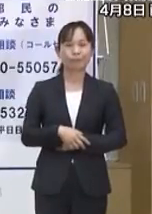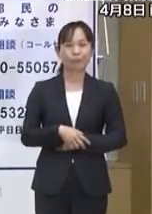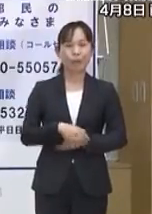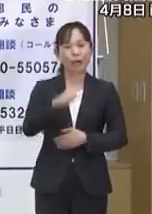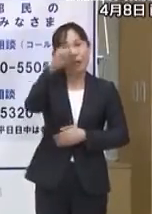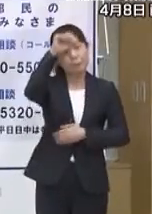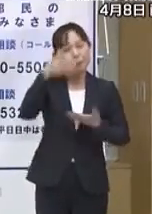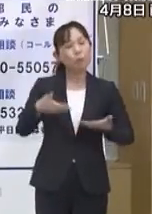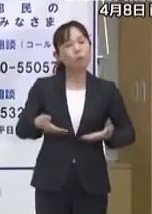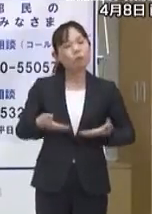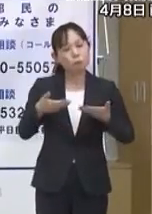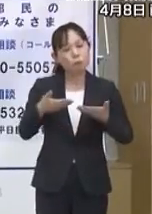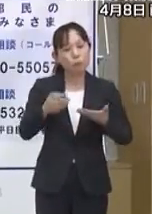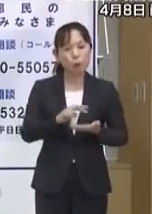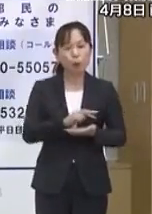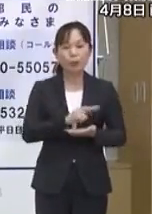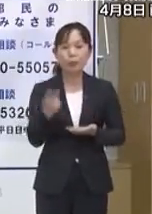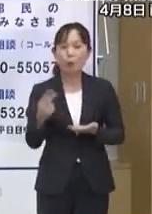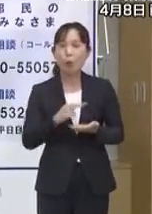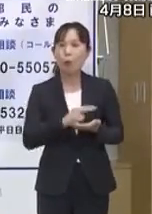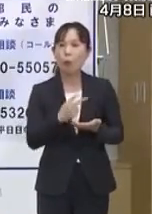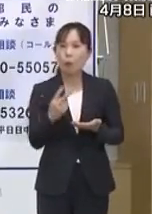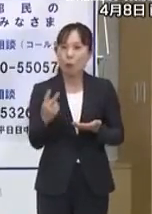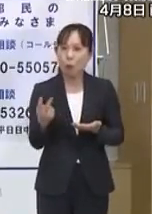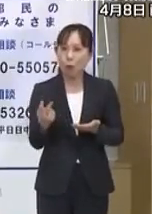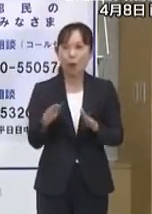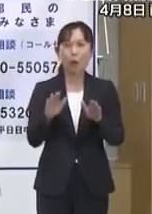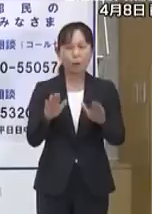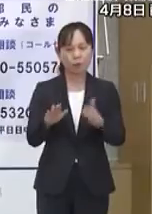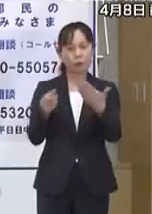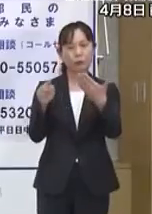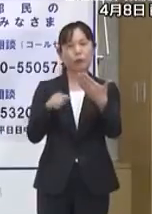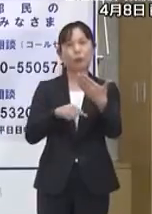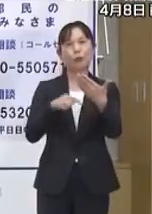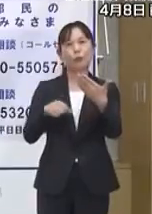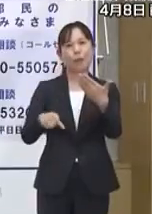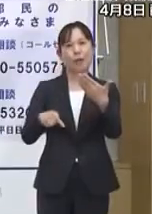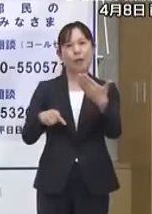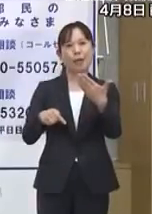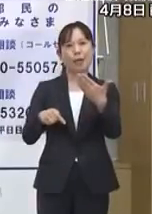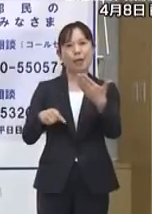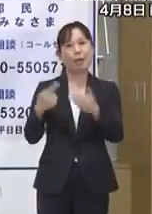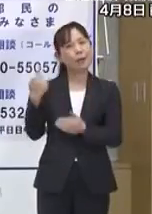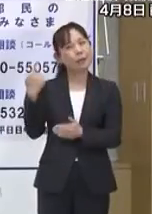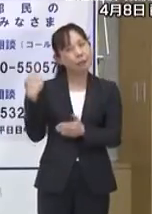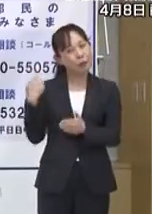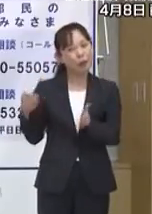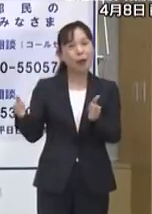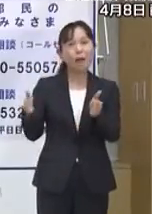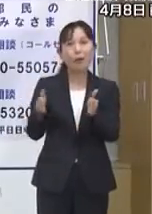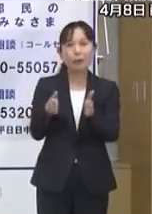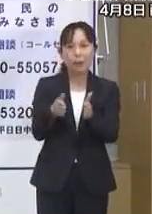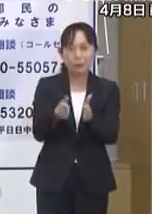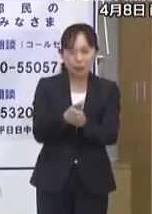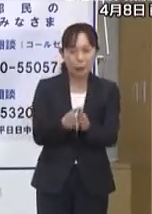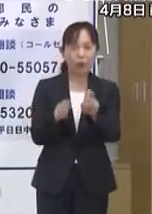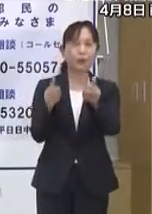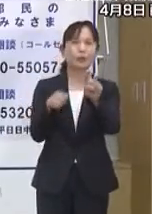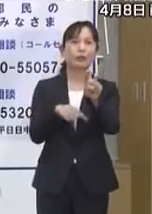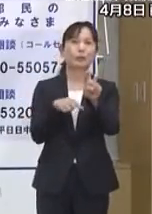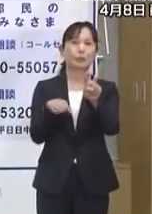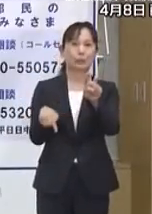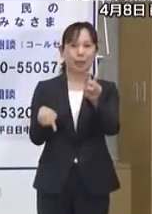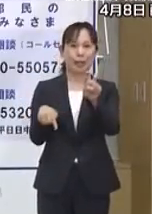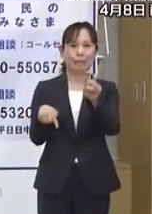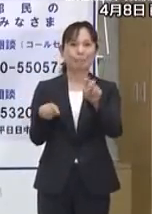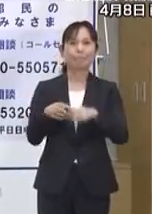者の異動でございますけれども本日究明が移動されまして昨日からの累計では20名となっ